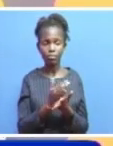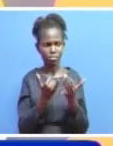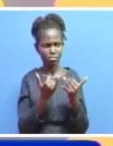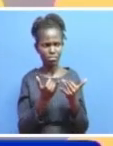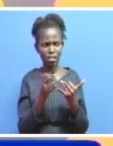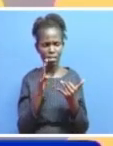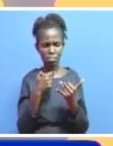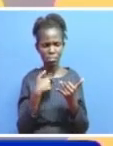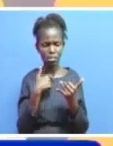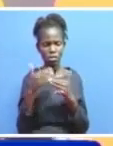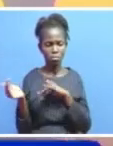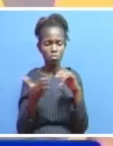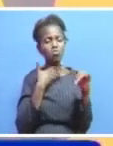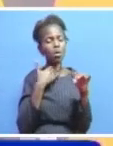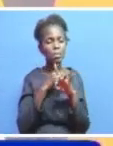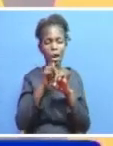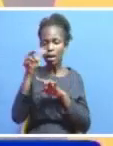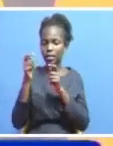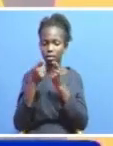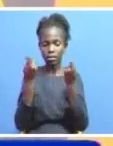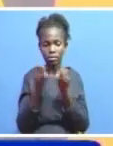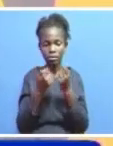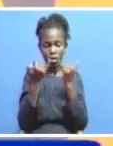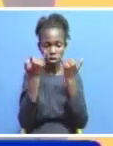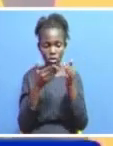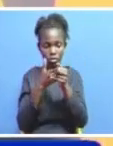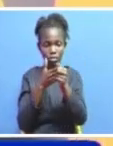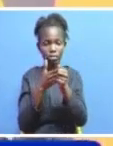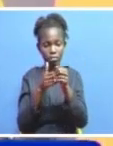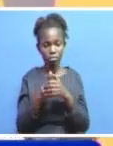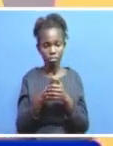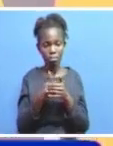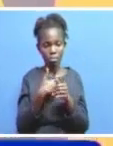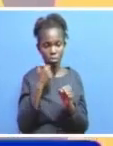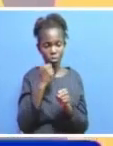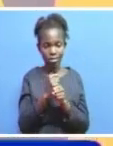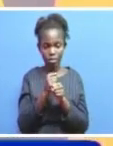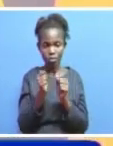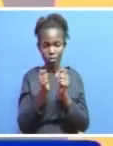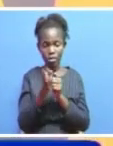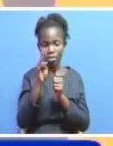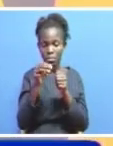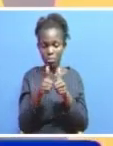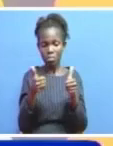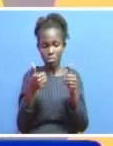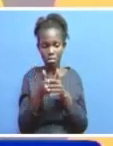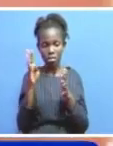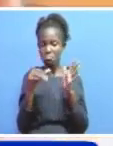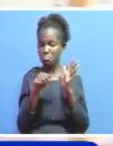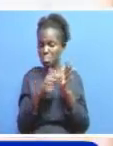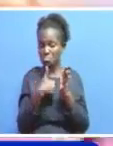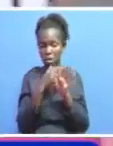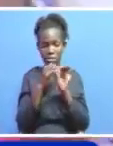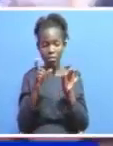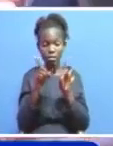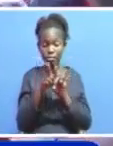menda kumbumia. Na ukwe lini kana timu wengi. Ya the current leadership. Ikwe ranzu kumana moneza. Mee nondo na kwa. Ona